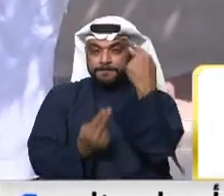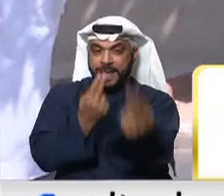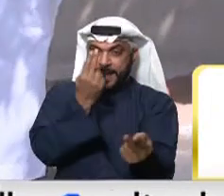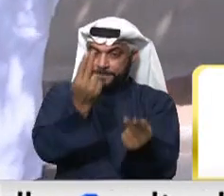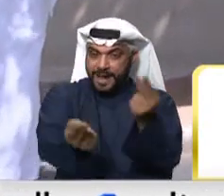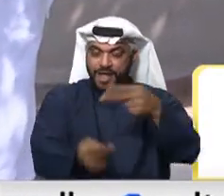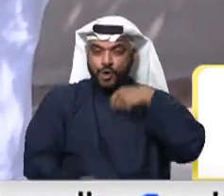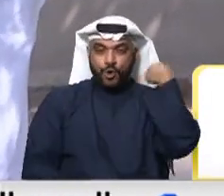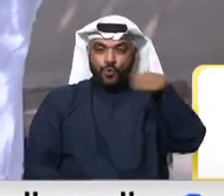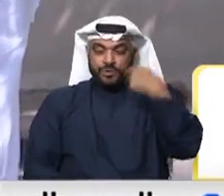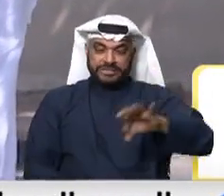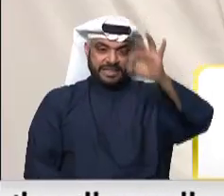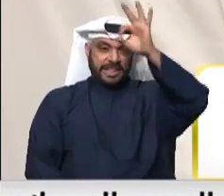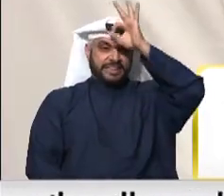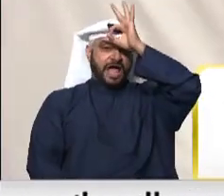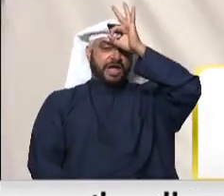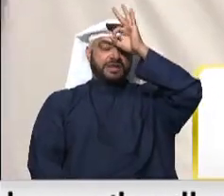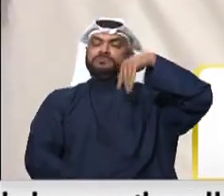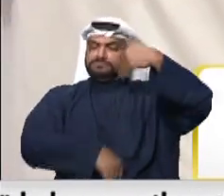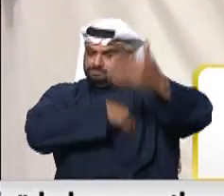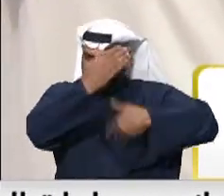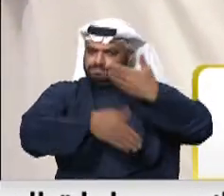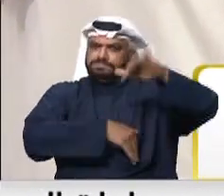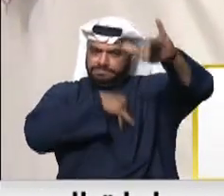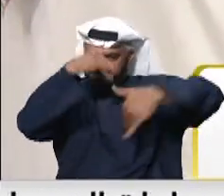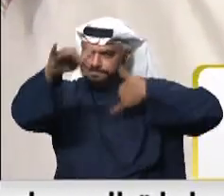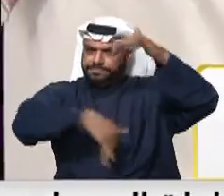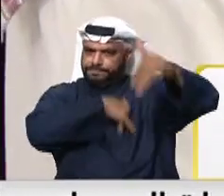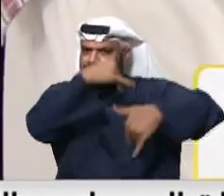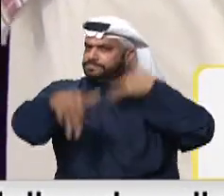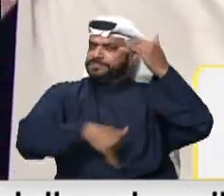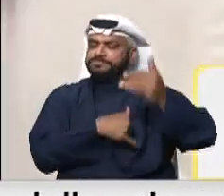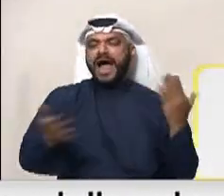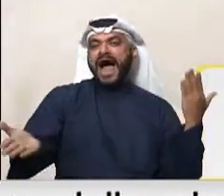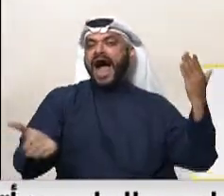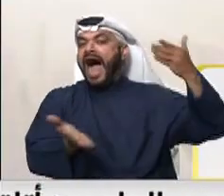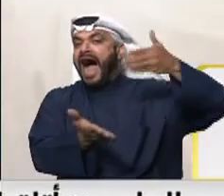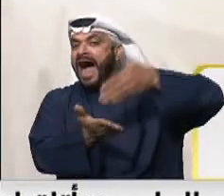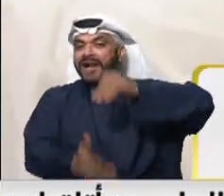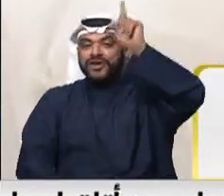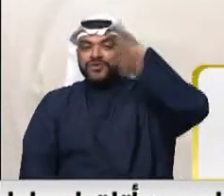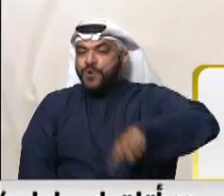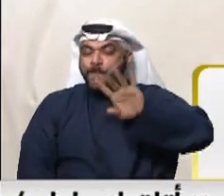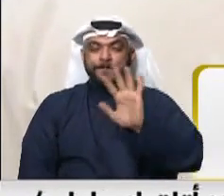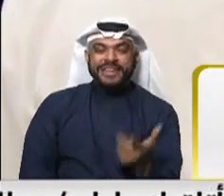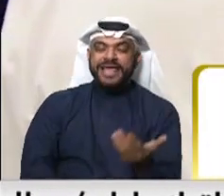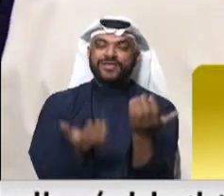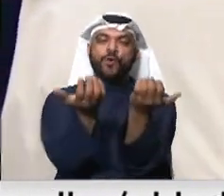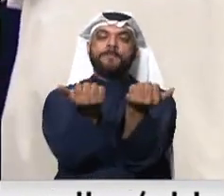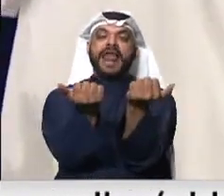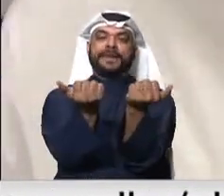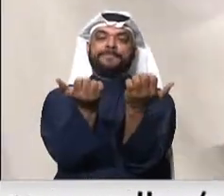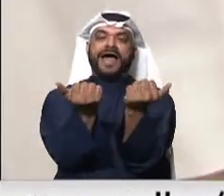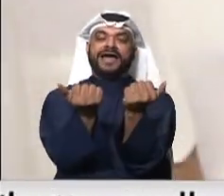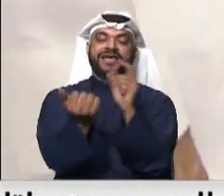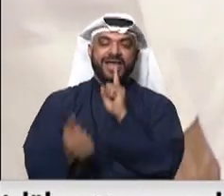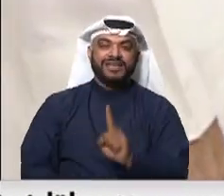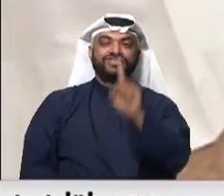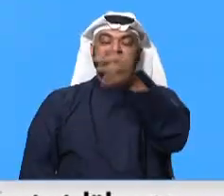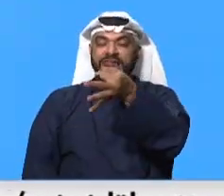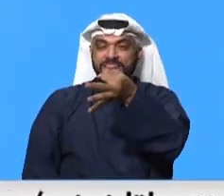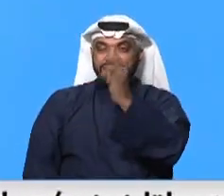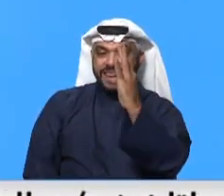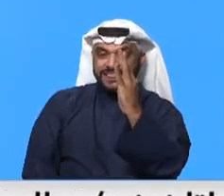وزاره الداخليه تستمر في جهودها لانجاح عمليه تسجيل مرشحي انتخابات مجلس الامه لعام